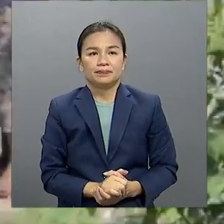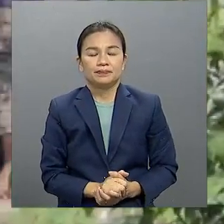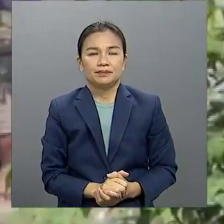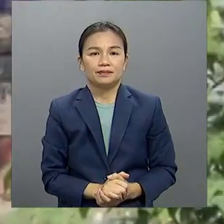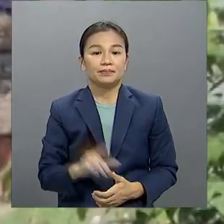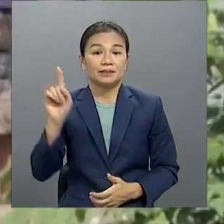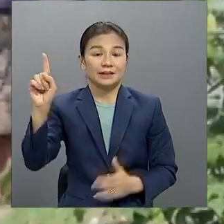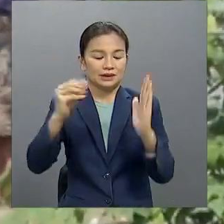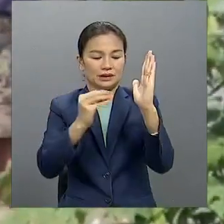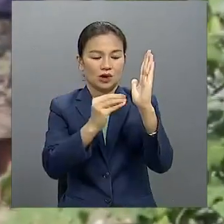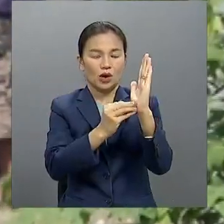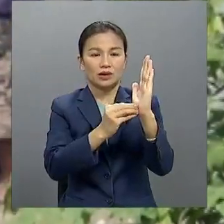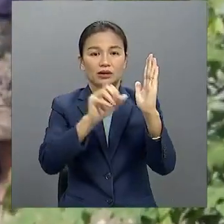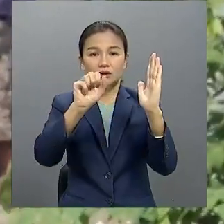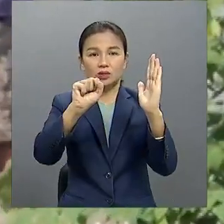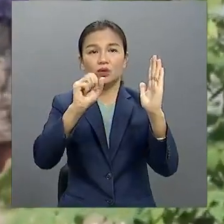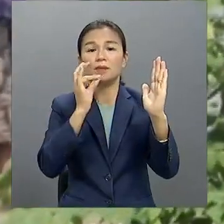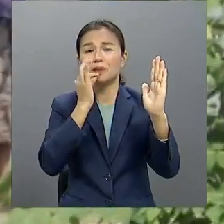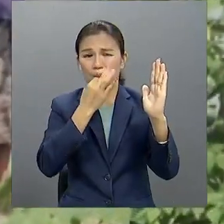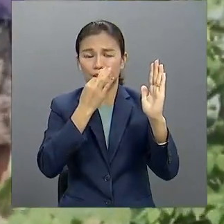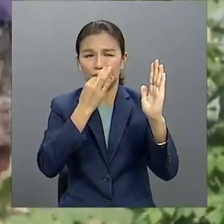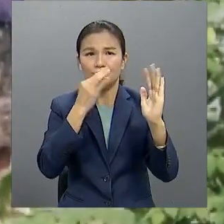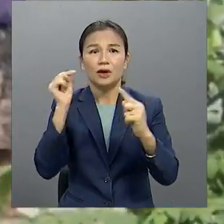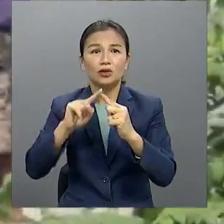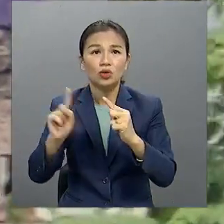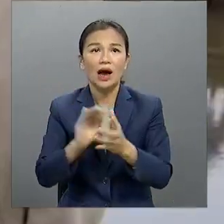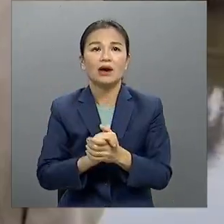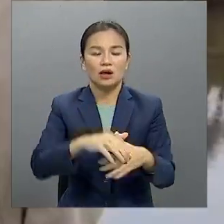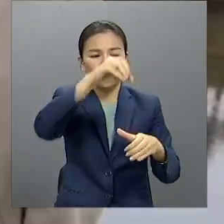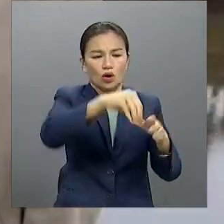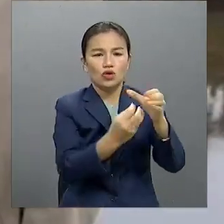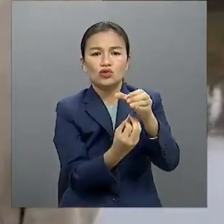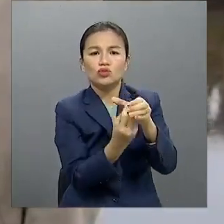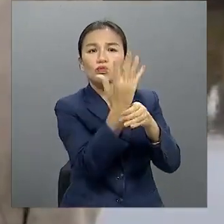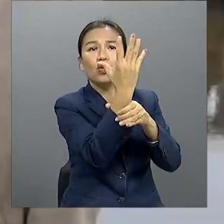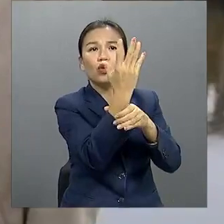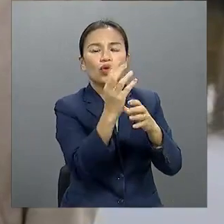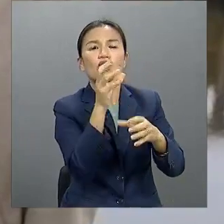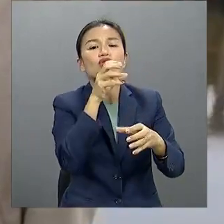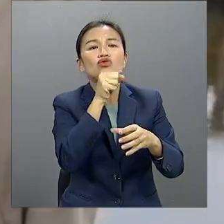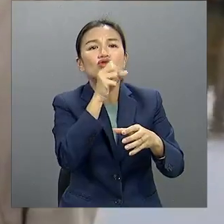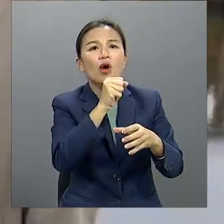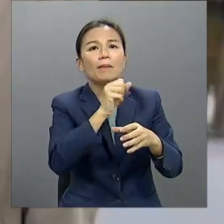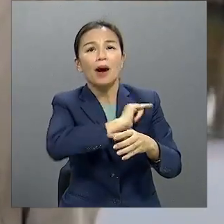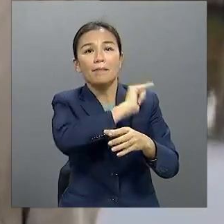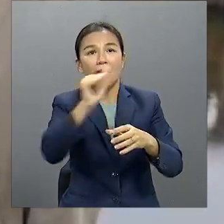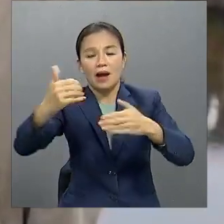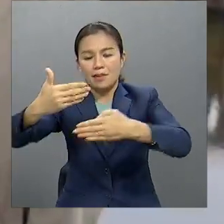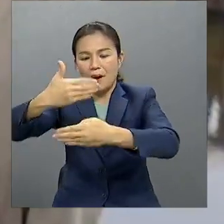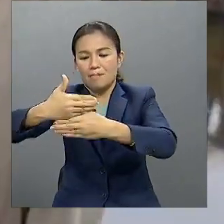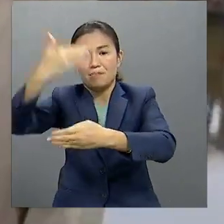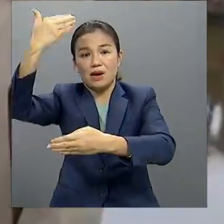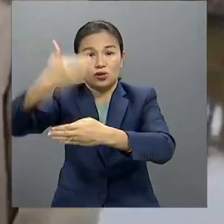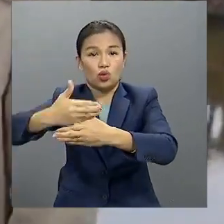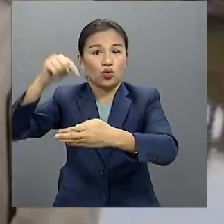ครค่ะชาวเกษตรกรในพื้นที่ตำบลสวนส้มกว่า30คนก็เดินทางไปที่ประตูระบายน้ำและสถานีสูบน้ำคลองบางยางเก่าต